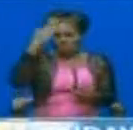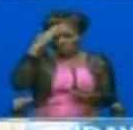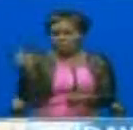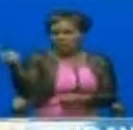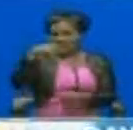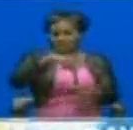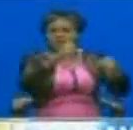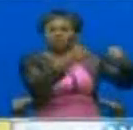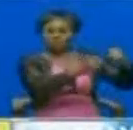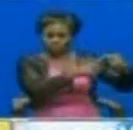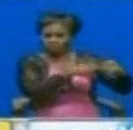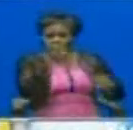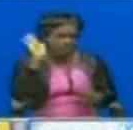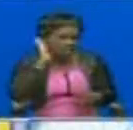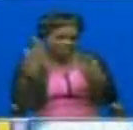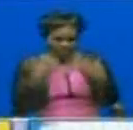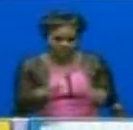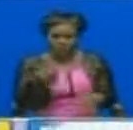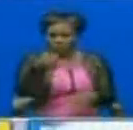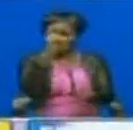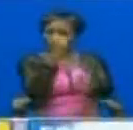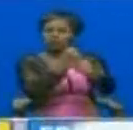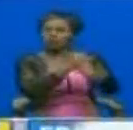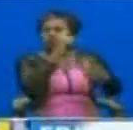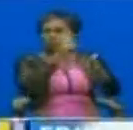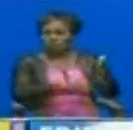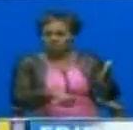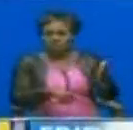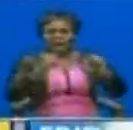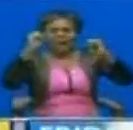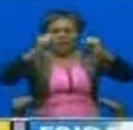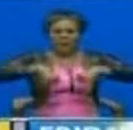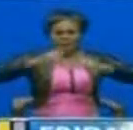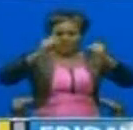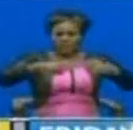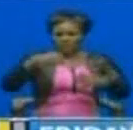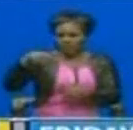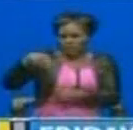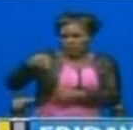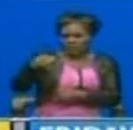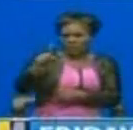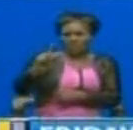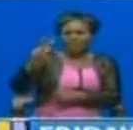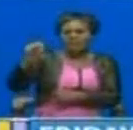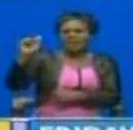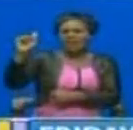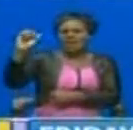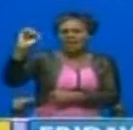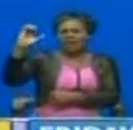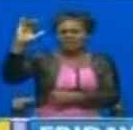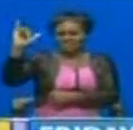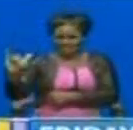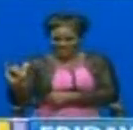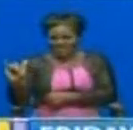Juni. Umesikia? Sasa wewe fanya hivi. Tufanya hivi. Wacha tusikizane. Wewe kuwa anaitwa Nancy Kachungira. Na mimi